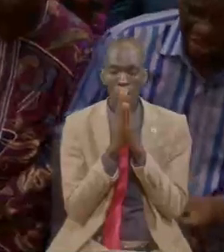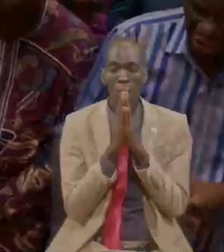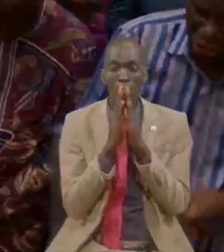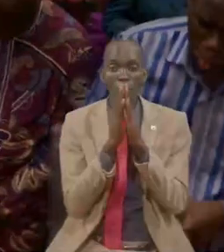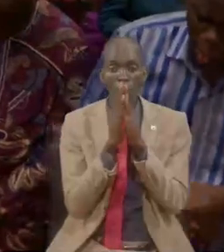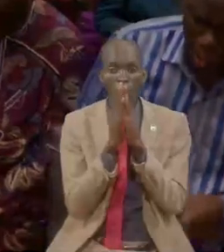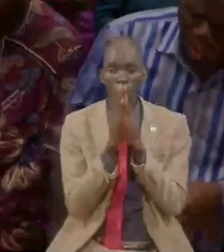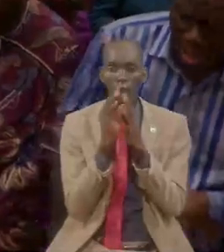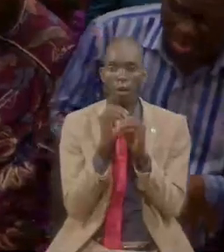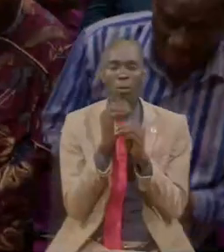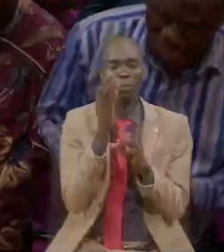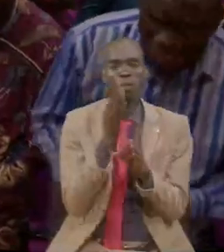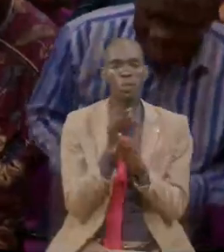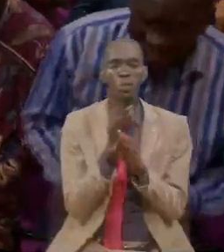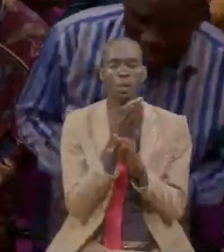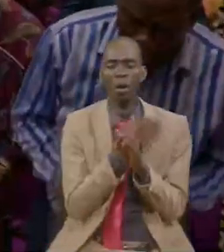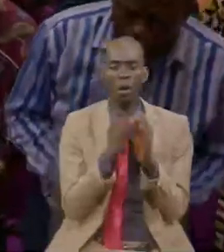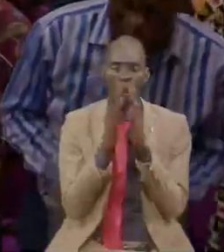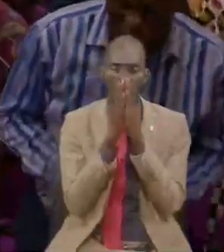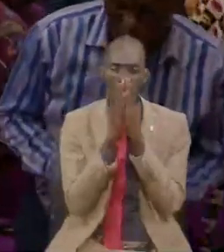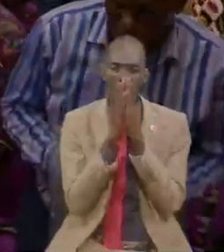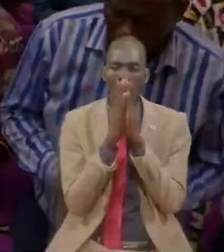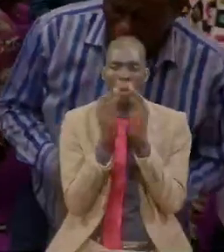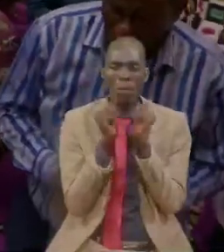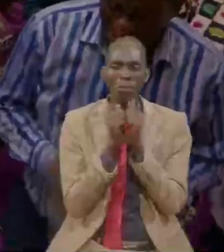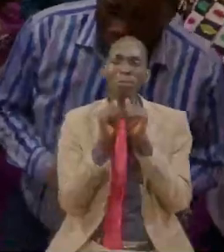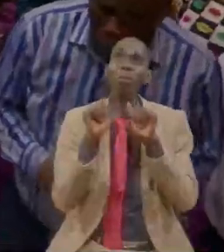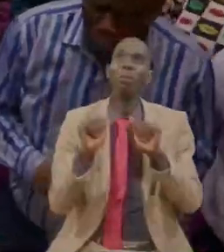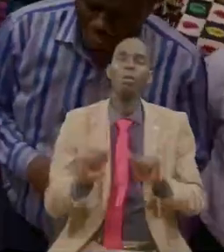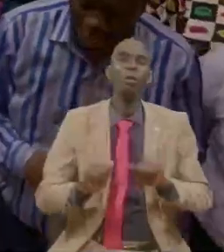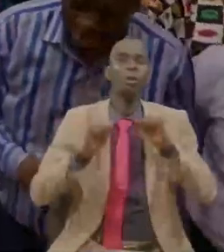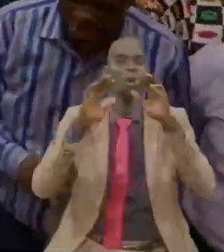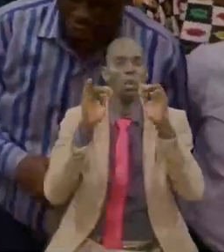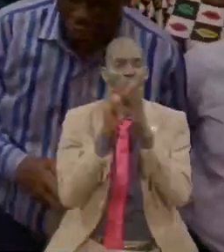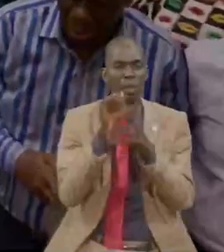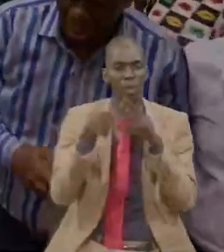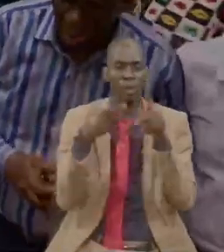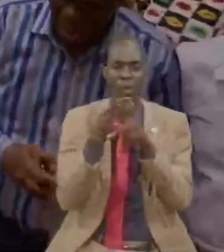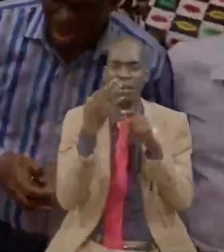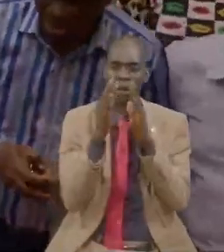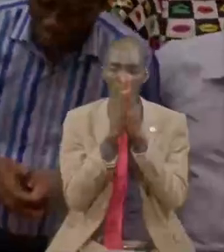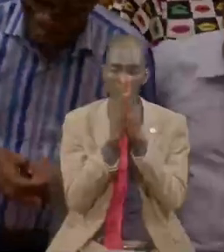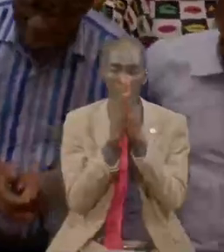Priez avec foi. Priez avec consécration.